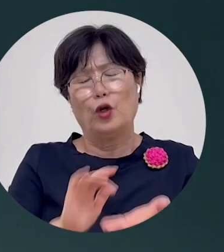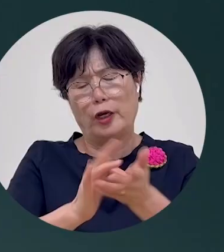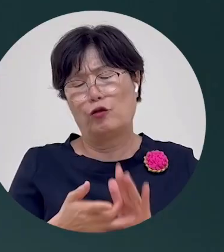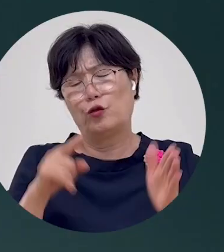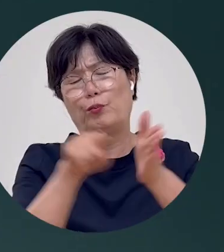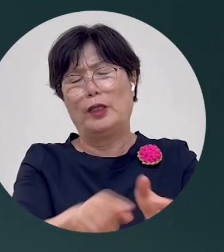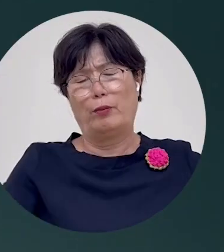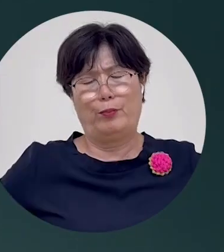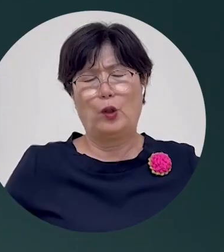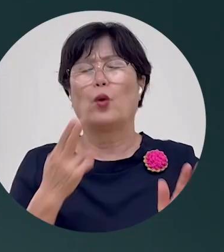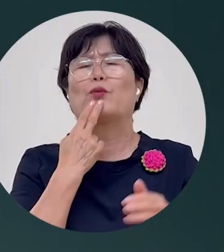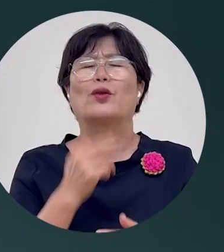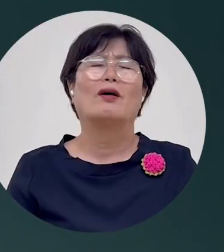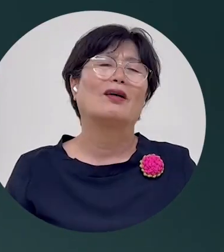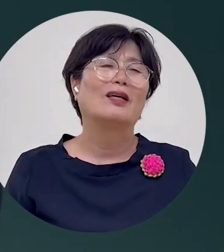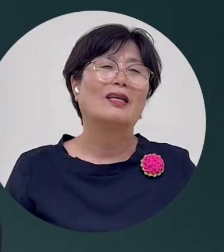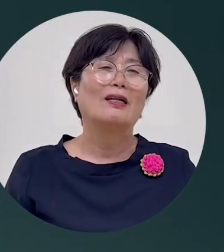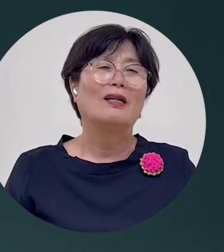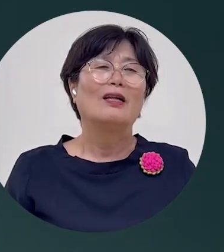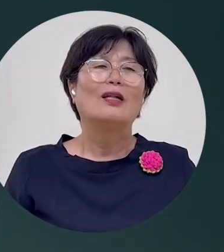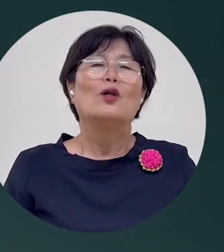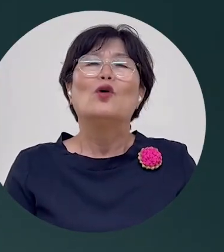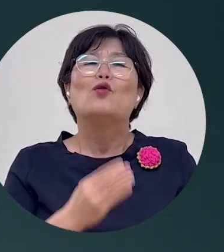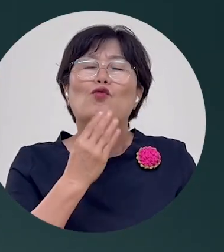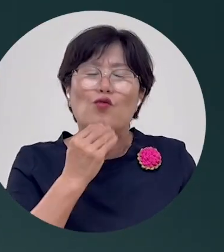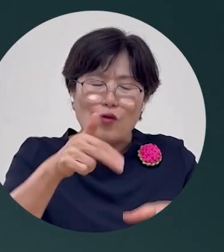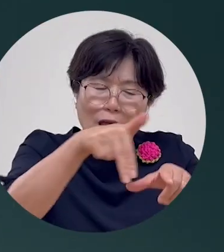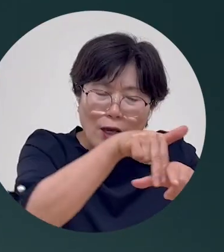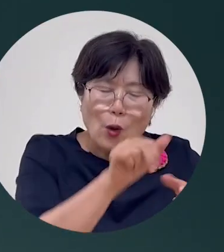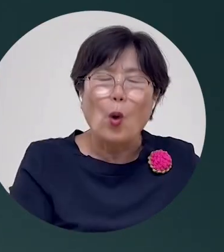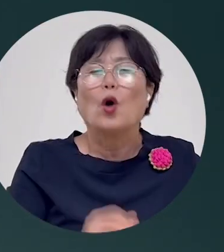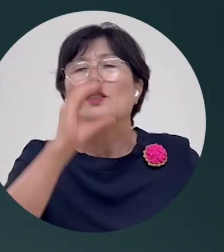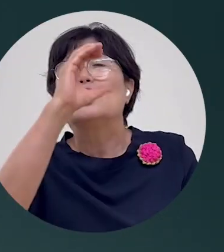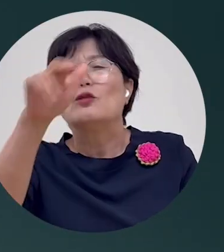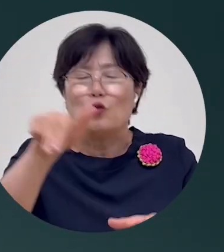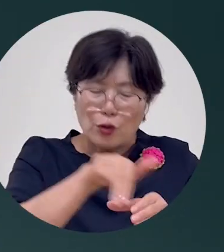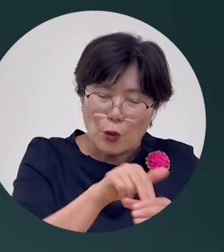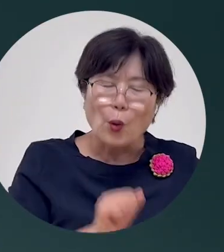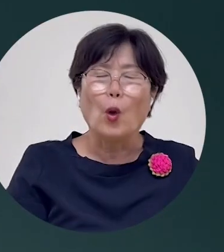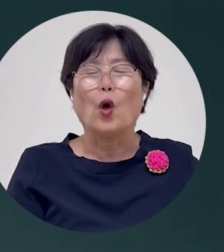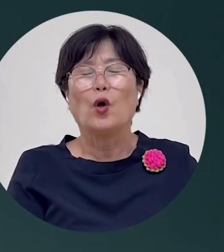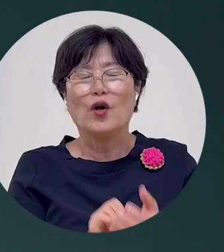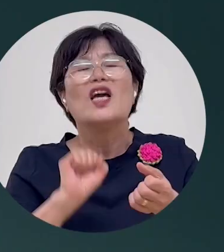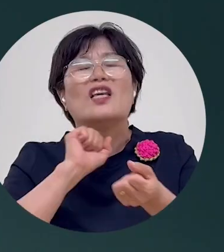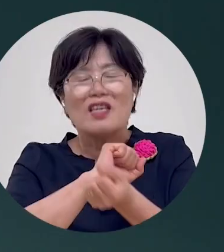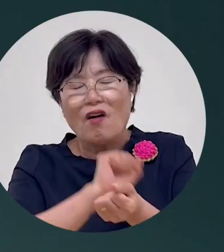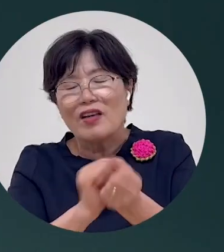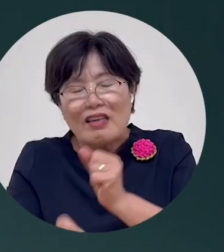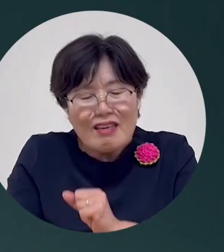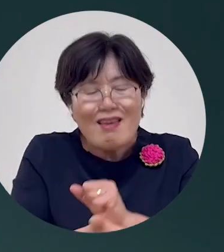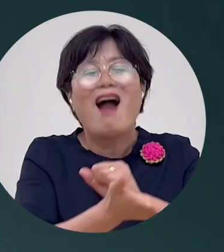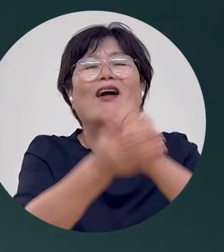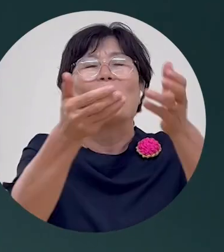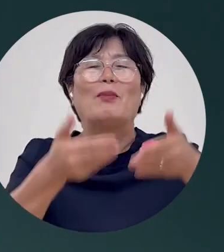그게 우리가 유대교와 천주교의 영향을 받아가지고 자기도 모르는